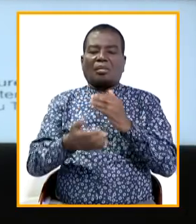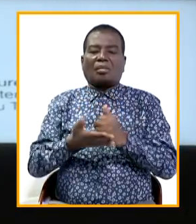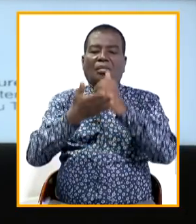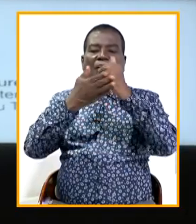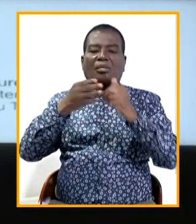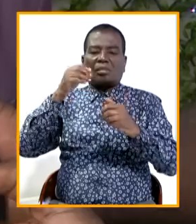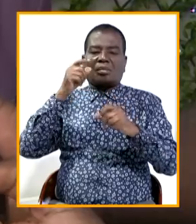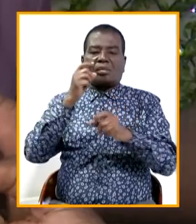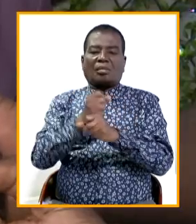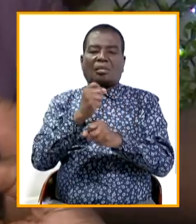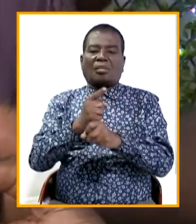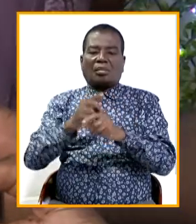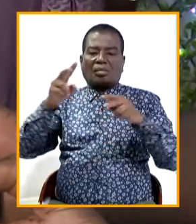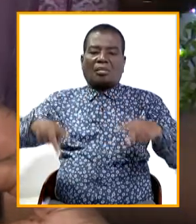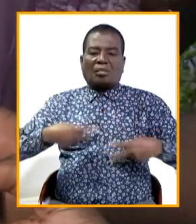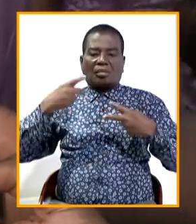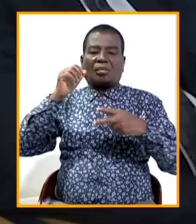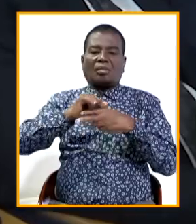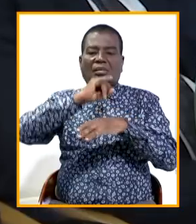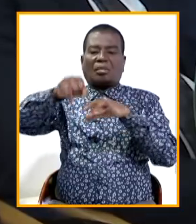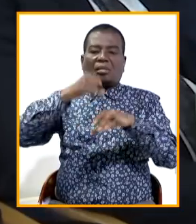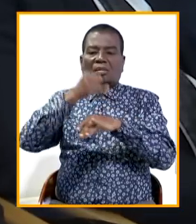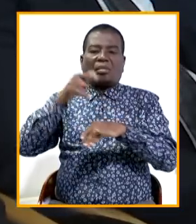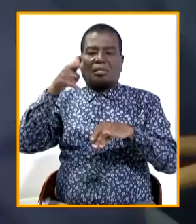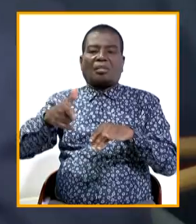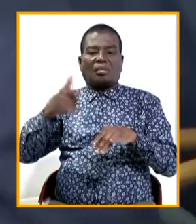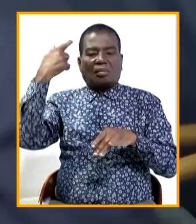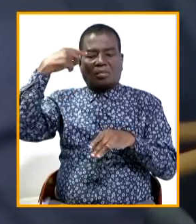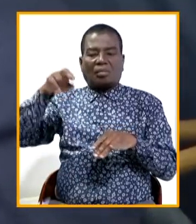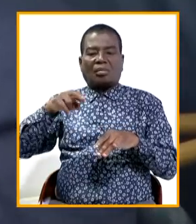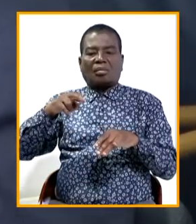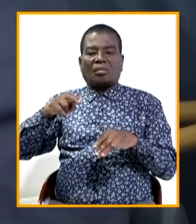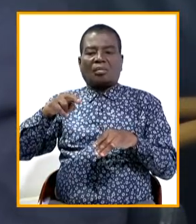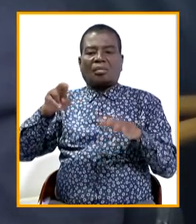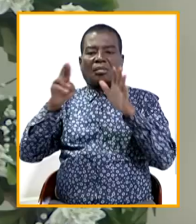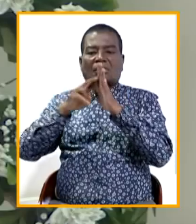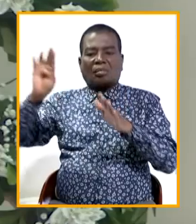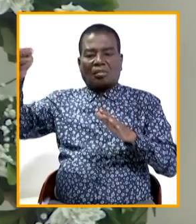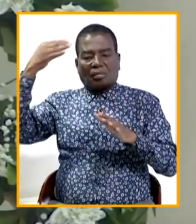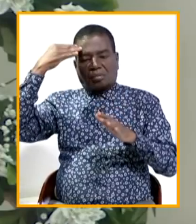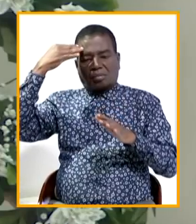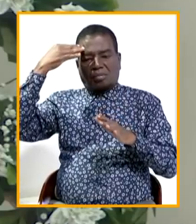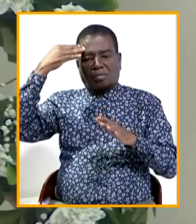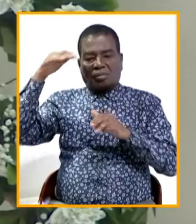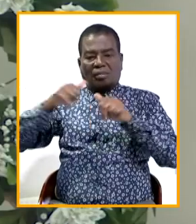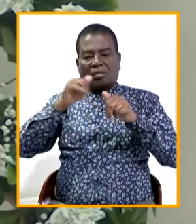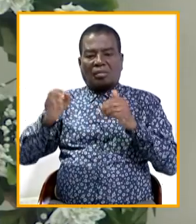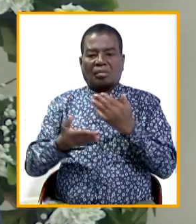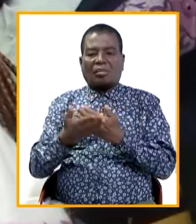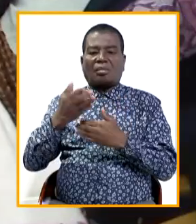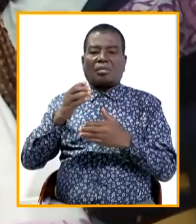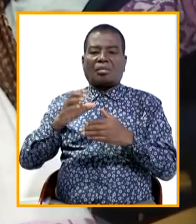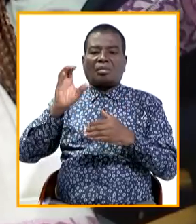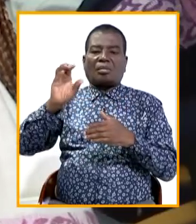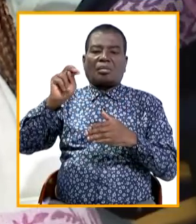à maintenir en vie cette institution-là. Pour le représentant du ministre de l'Emploi et de la Protection sociale, les actions menées par le